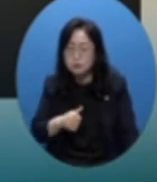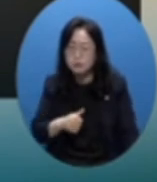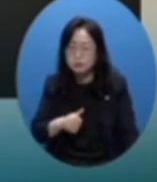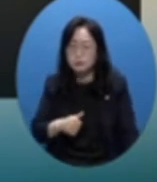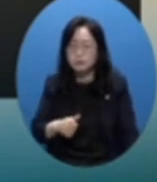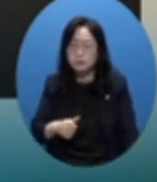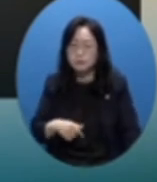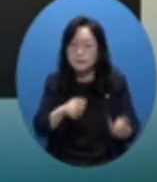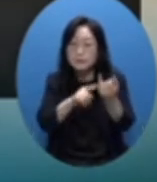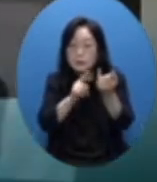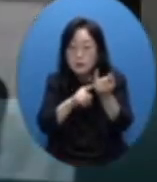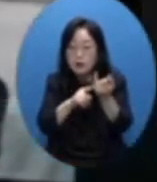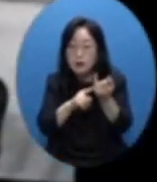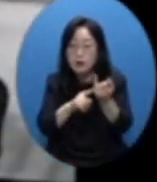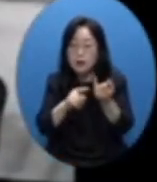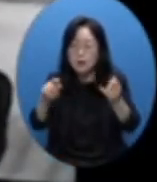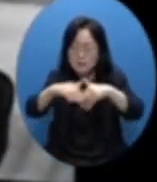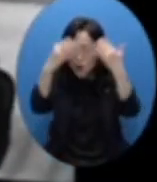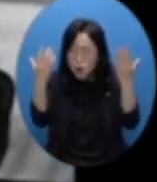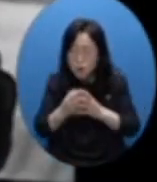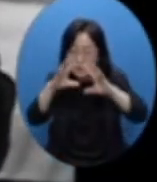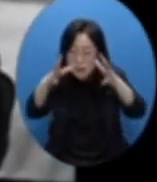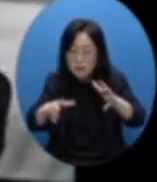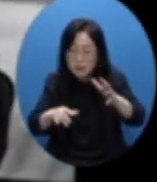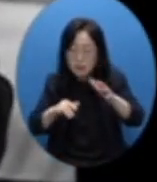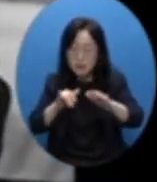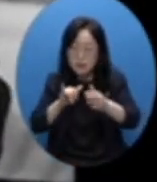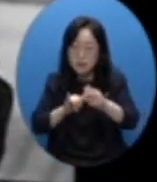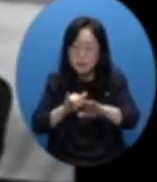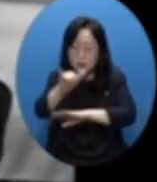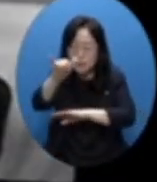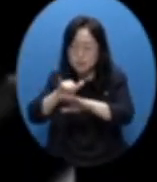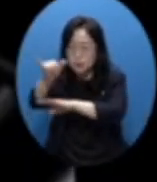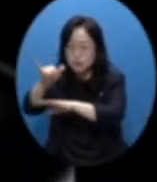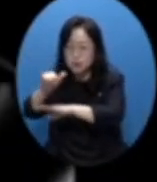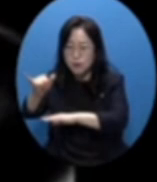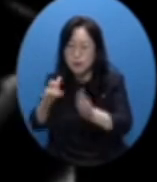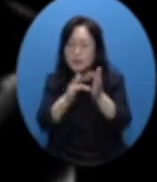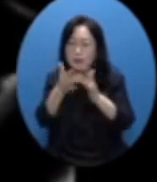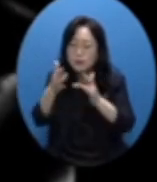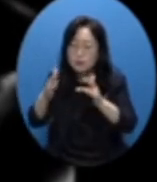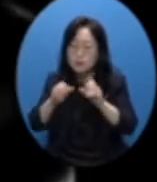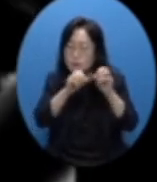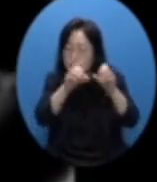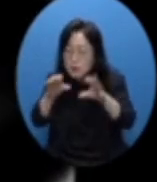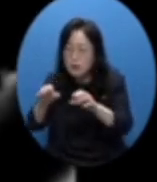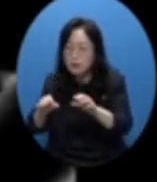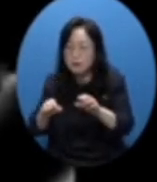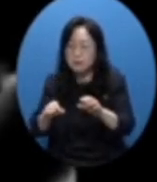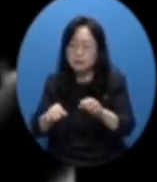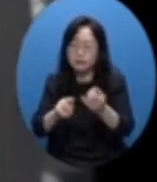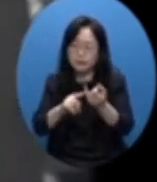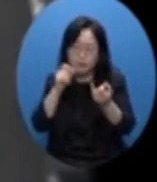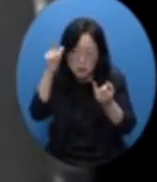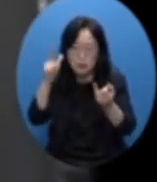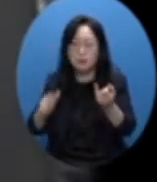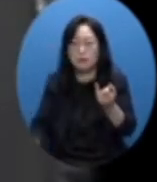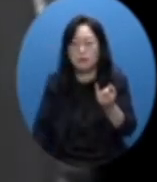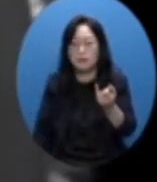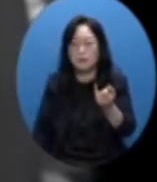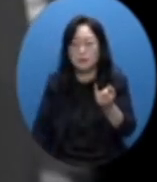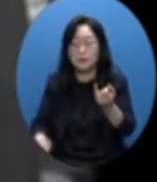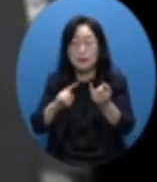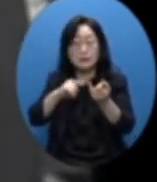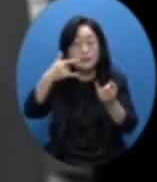할래 킬 회사가 온 3를 다르며 예수의 살아 자란 위대한 하나님의 사람으로 쓰임 받게 되었습니다 헬렌 킬러